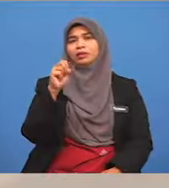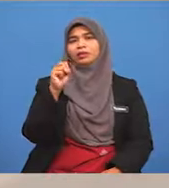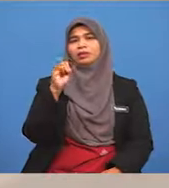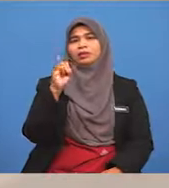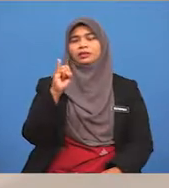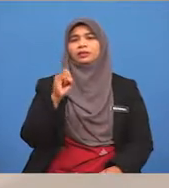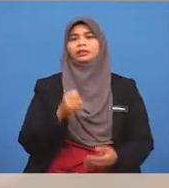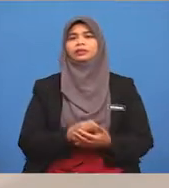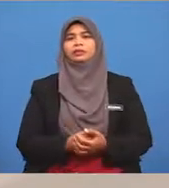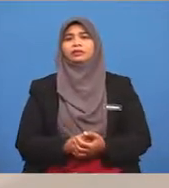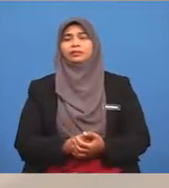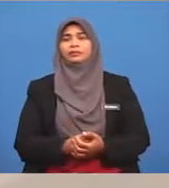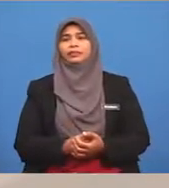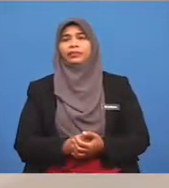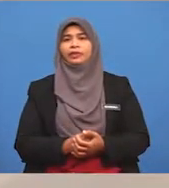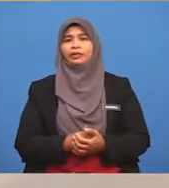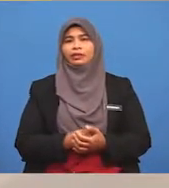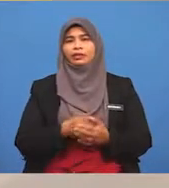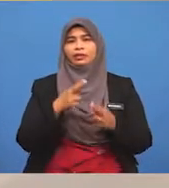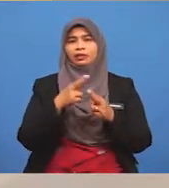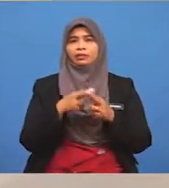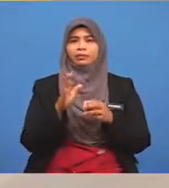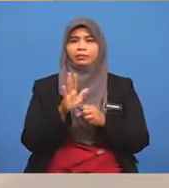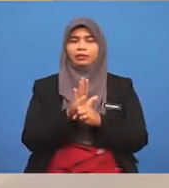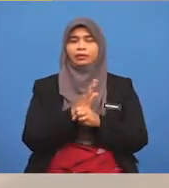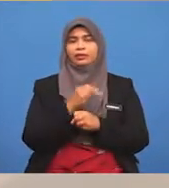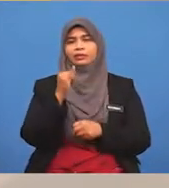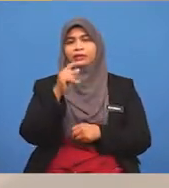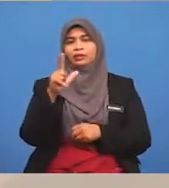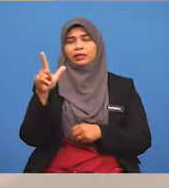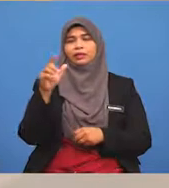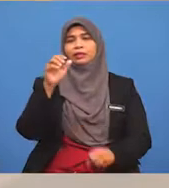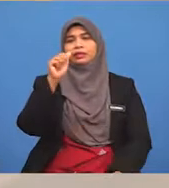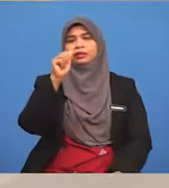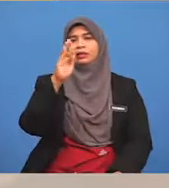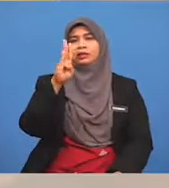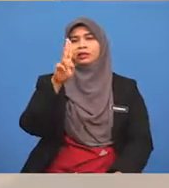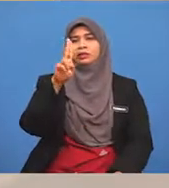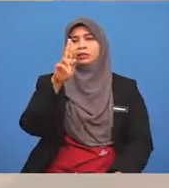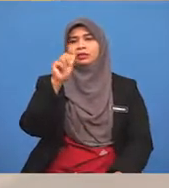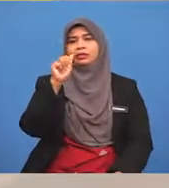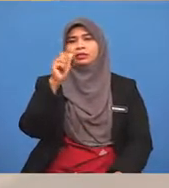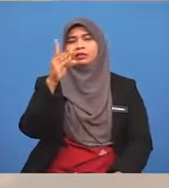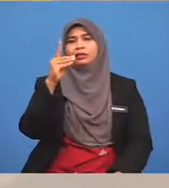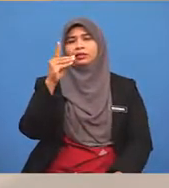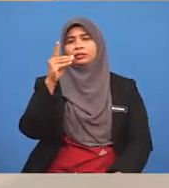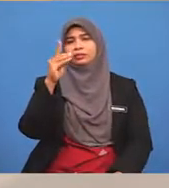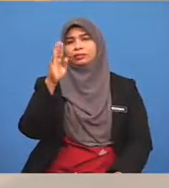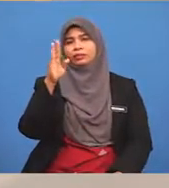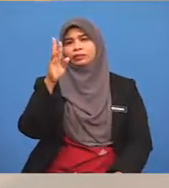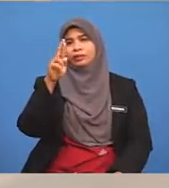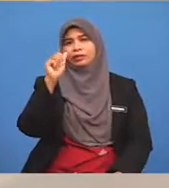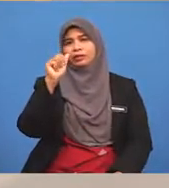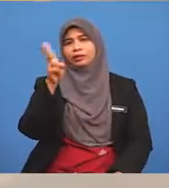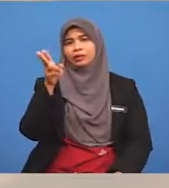Sunan An-Nasa'i. Nama penuh beliau ialah Abu Abdurrahman Muhammad bin